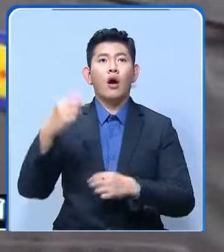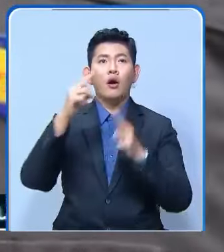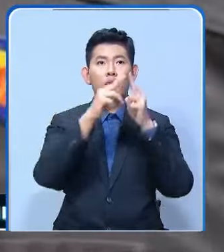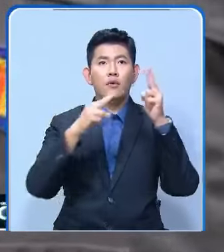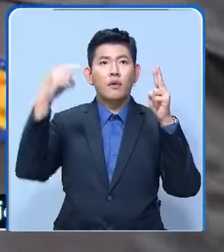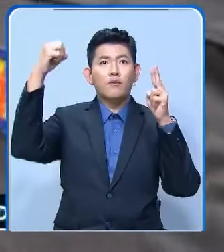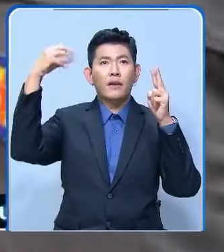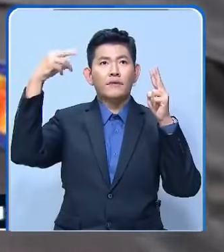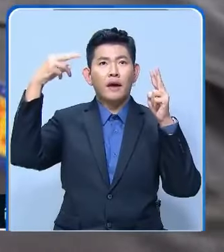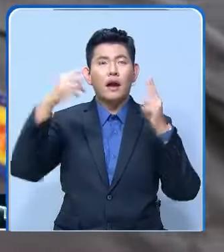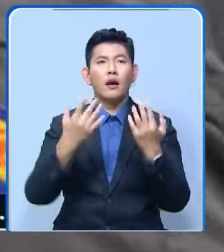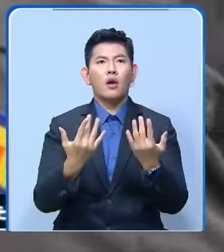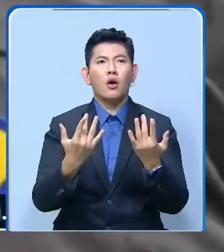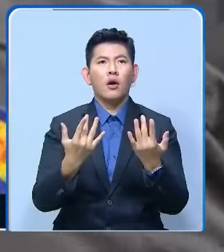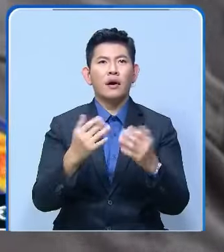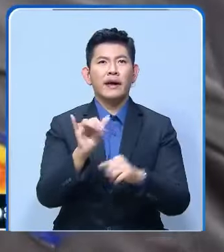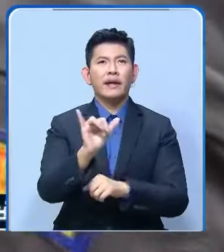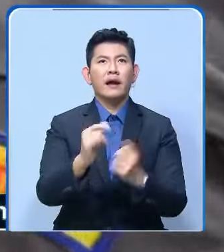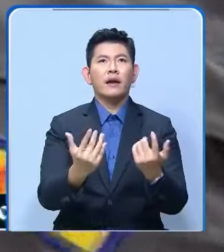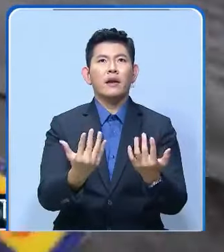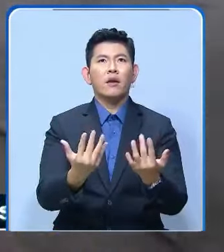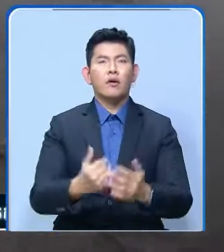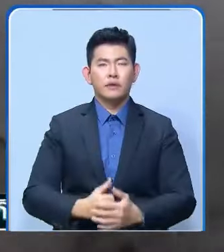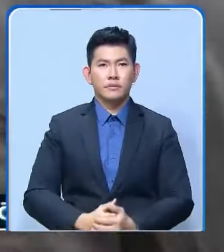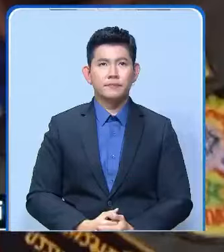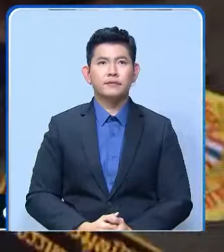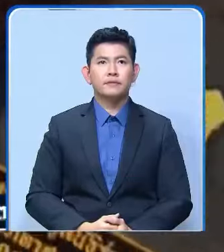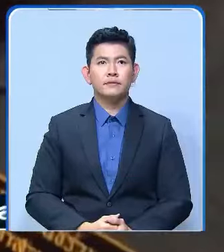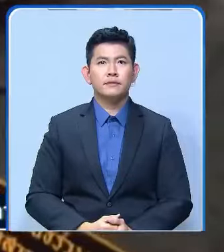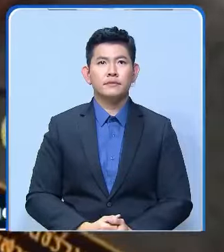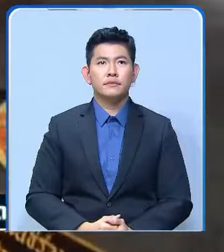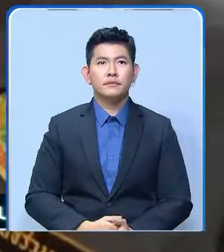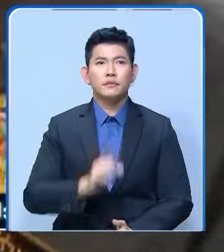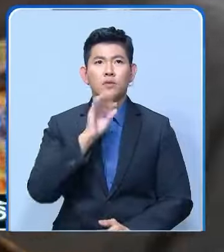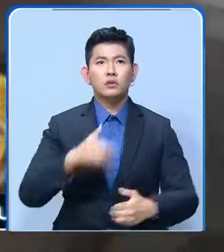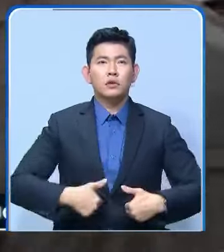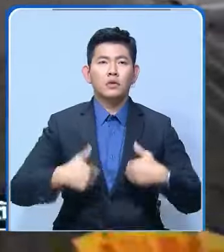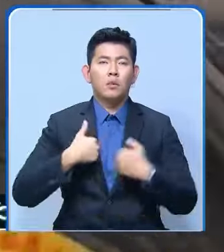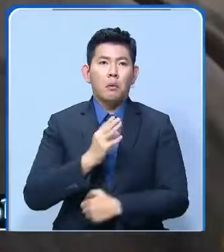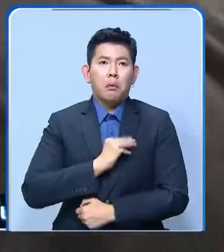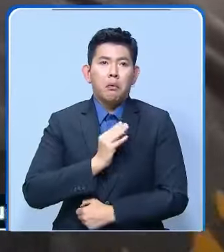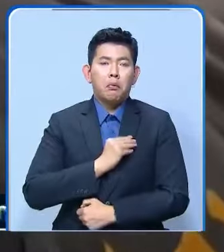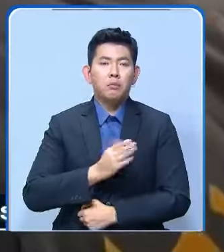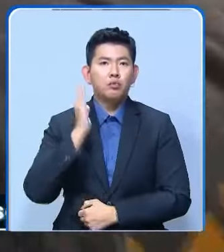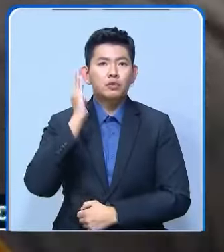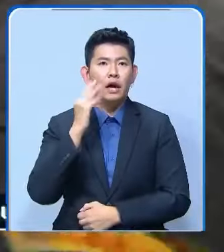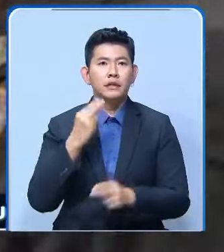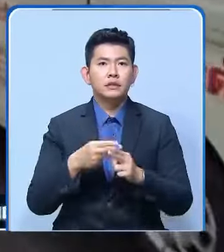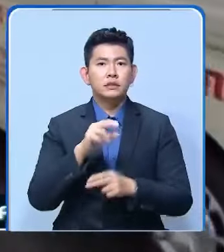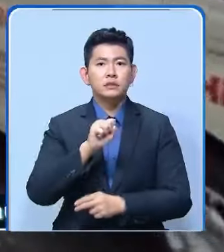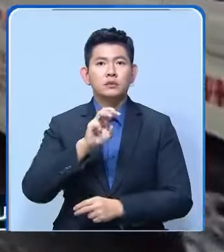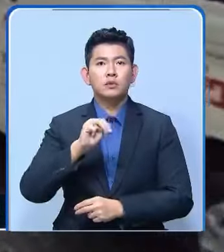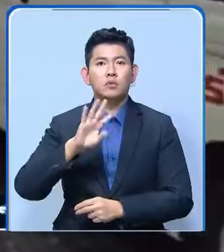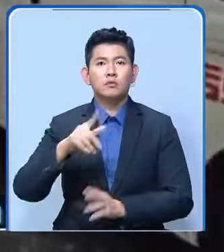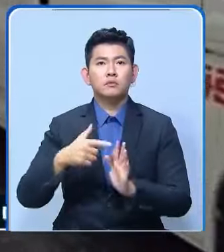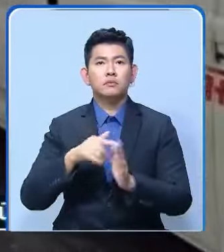ออกขึ้นนะอย่าเพิ่งโบกขึ้นมานะ อ่ะต้องบอกว่าเป็นนาทีชีวิตของนายสมชายอายุ49ปีคนขับรถบรรทุ